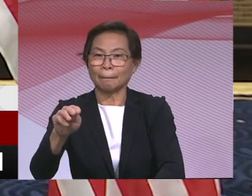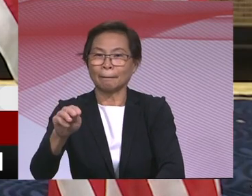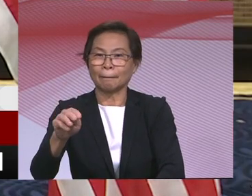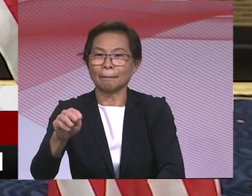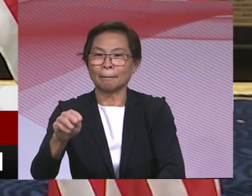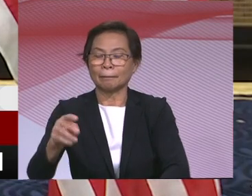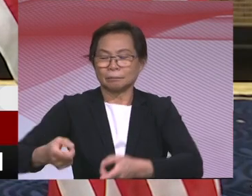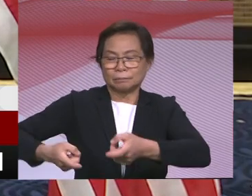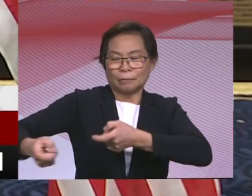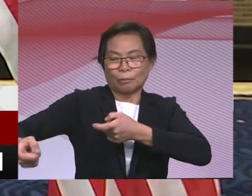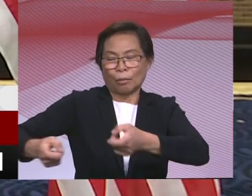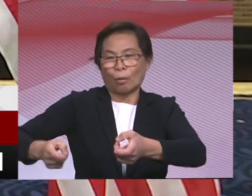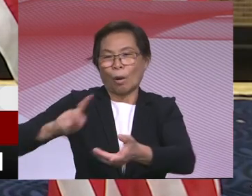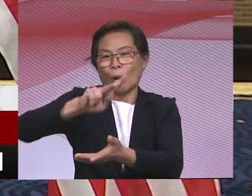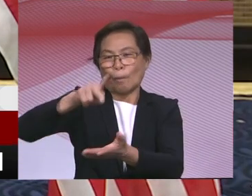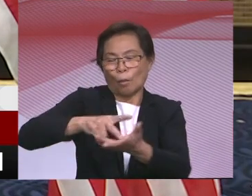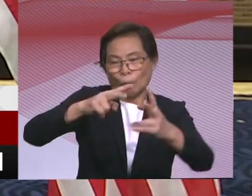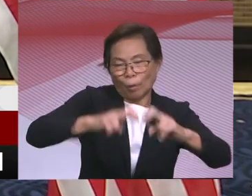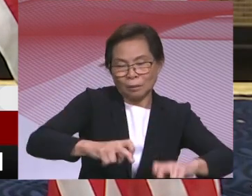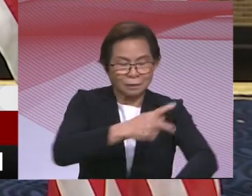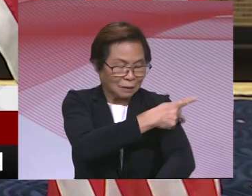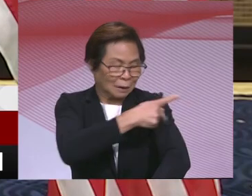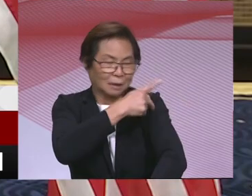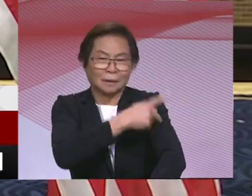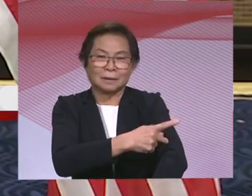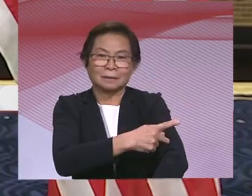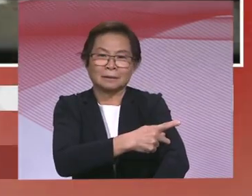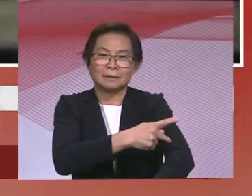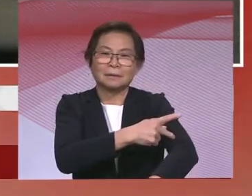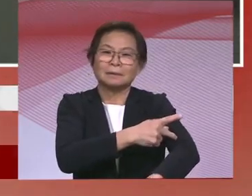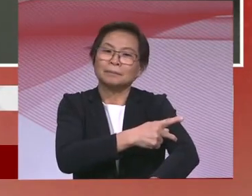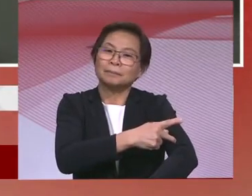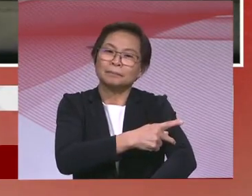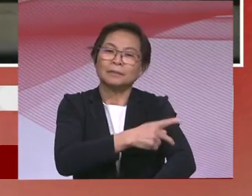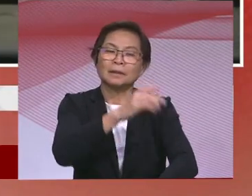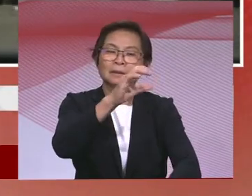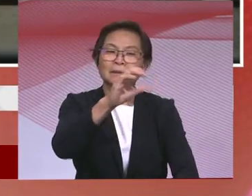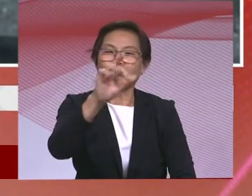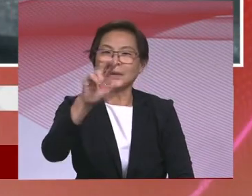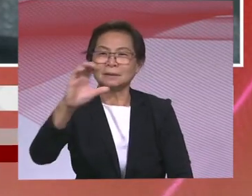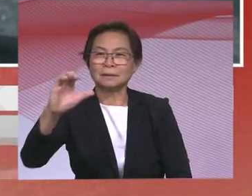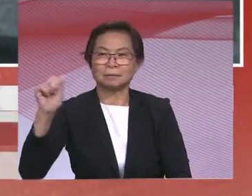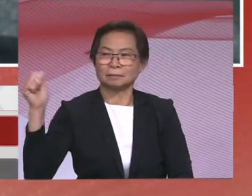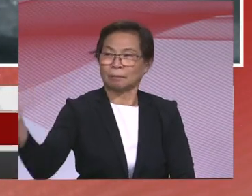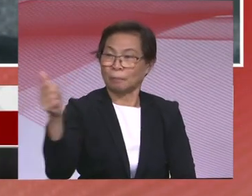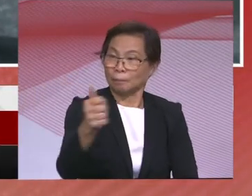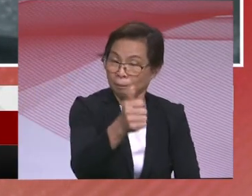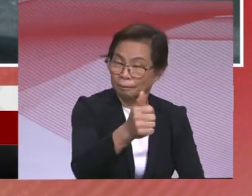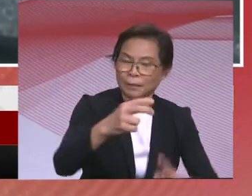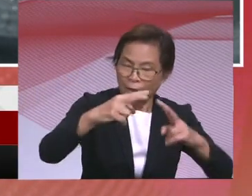di bawah Kelurahan Pusat Kajian clinical pilek riset center CRC masing-masing